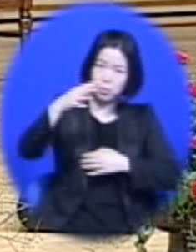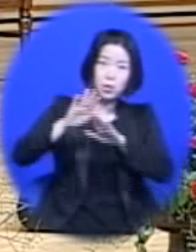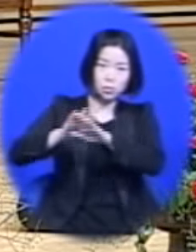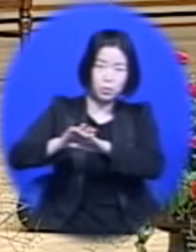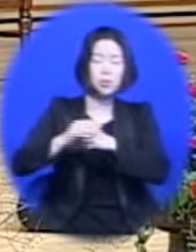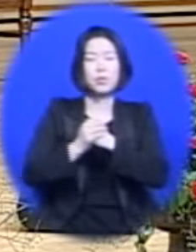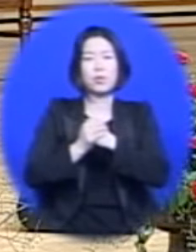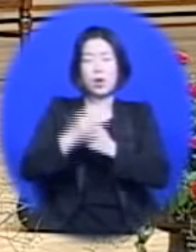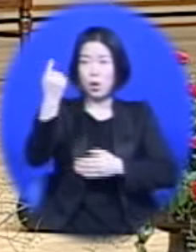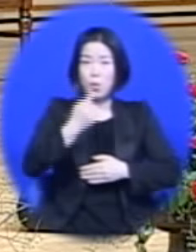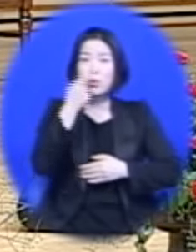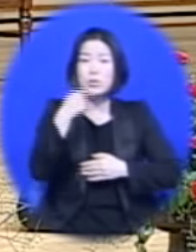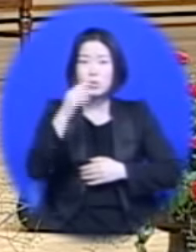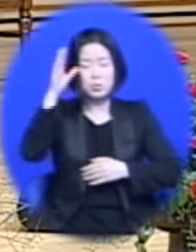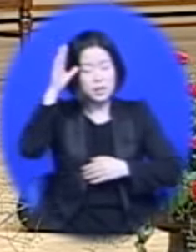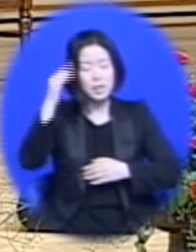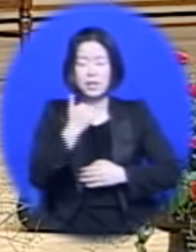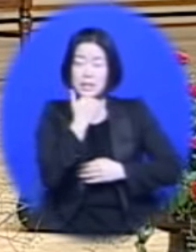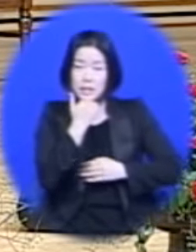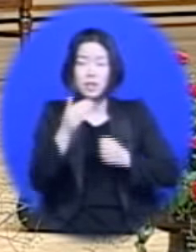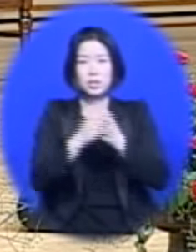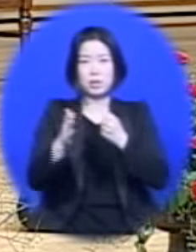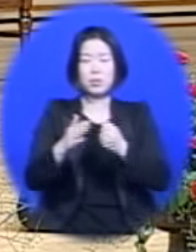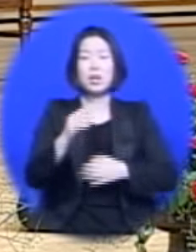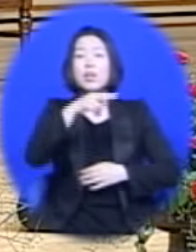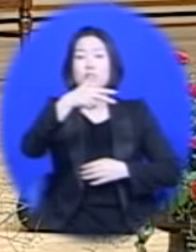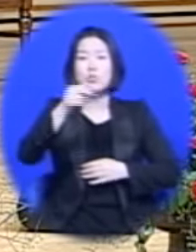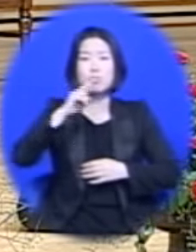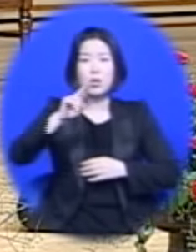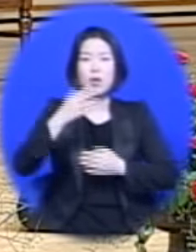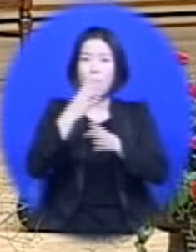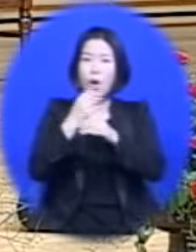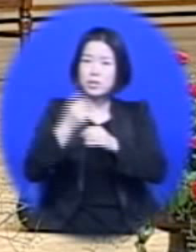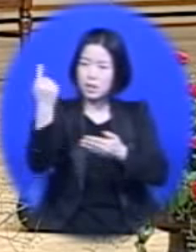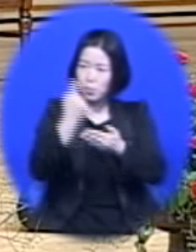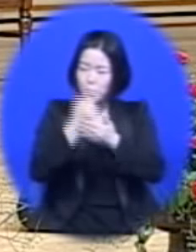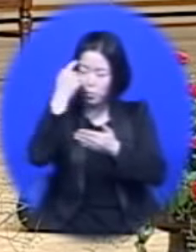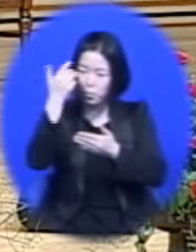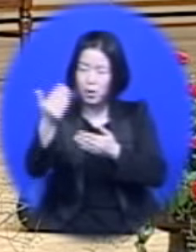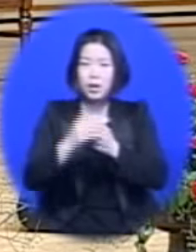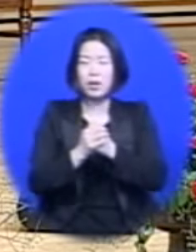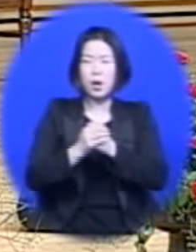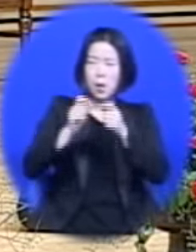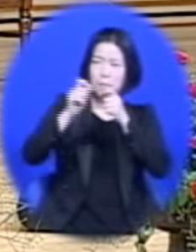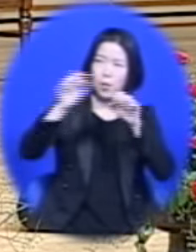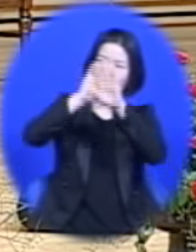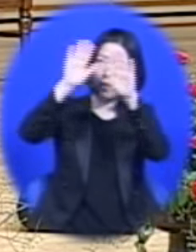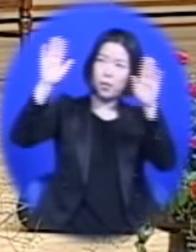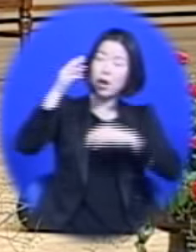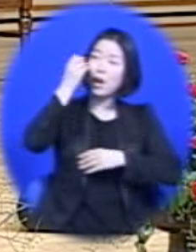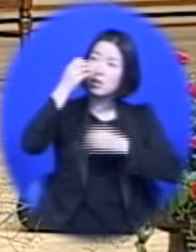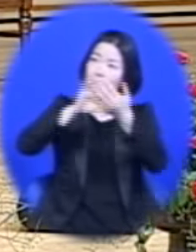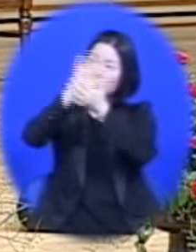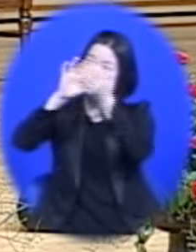밝혀놓고 오실 줄만 고대하고 기다려오니 오 주여 언제나 오시렵니까? 먼 하늘 이상한